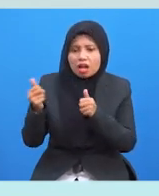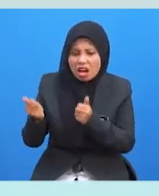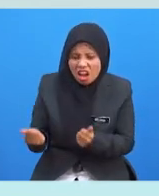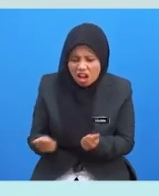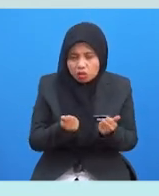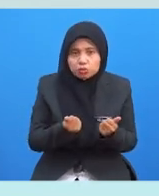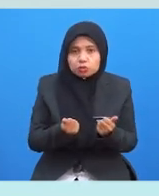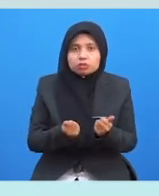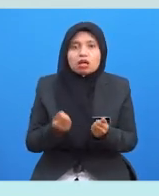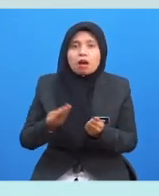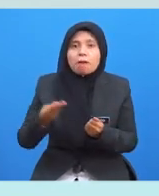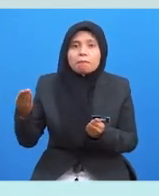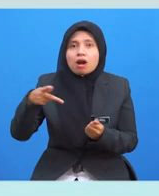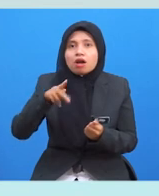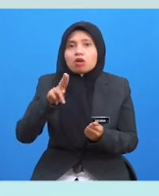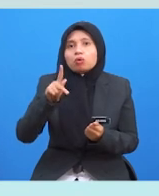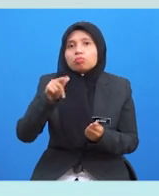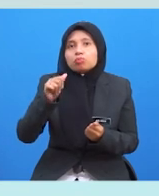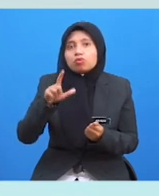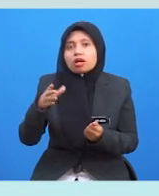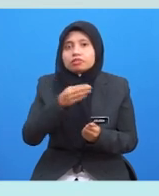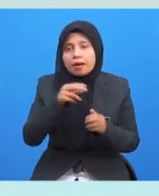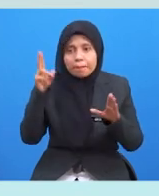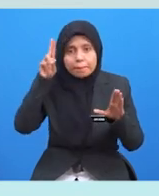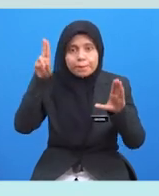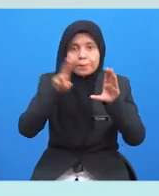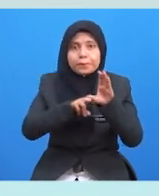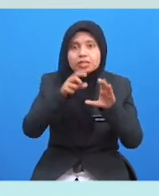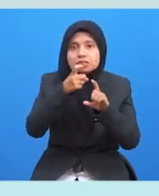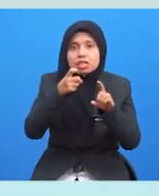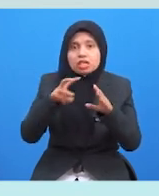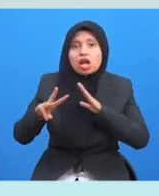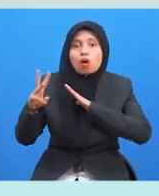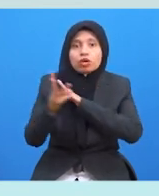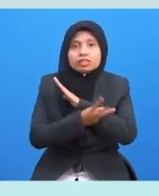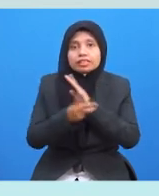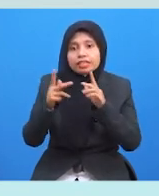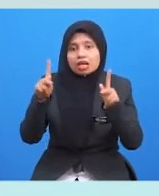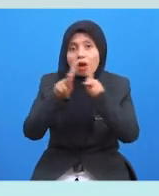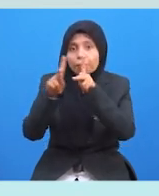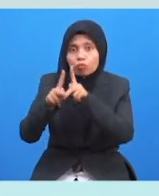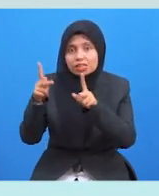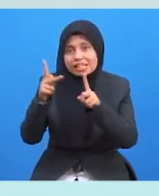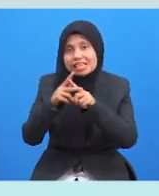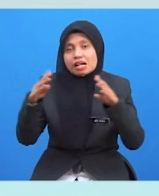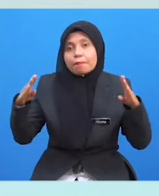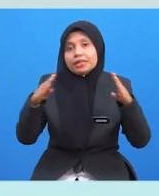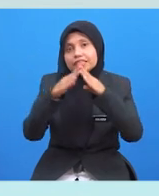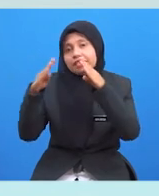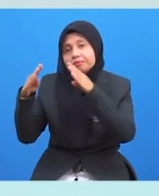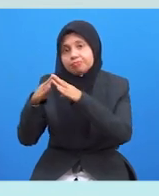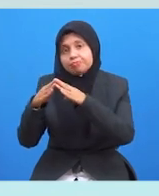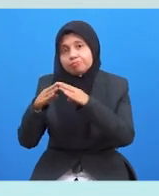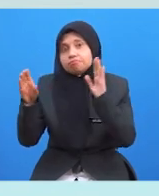barang pukal dan penumpang dari kawasan pedalaman ke bandar.